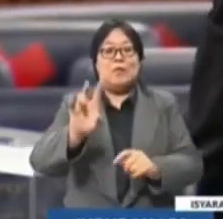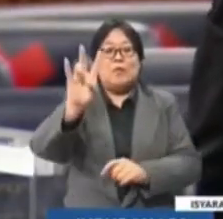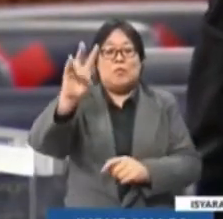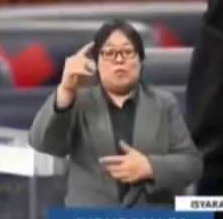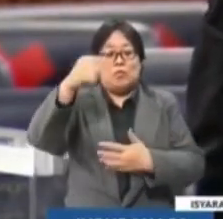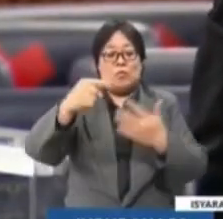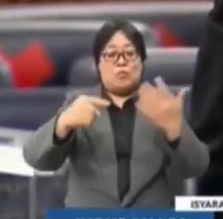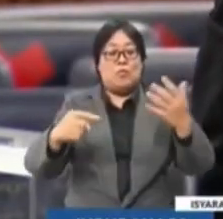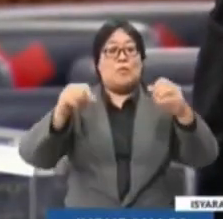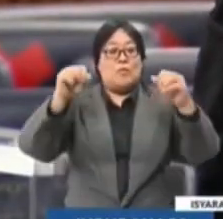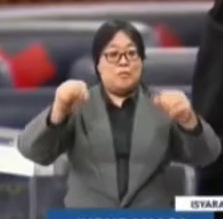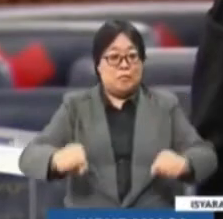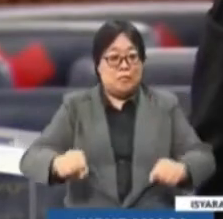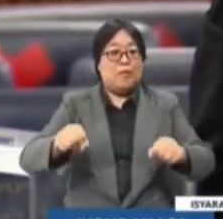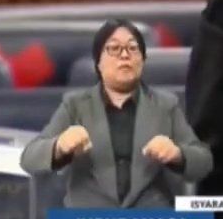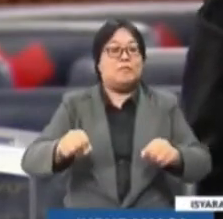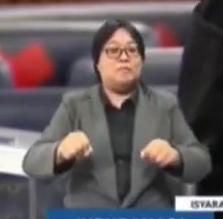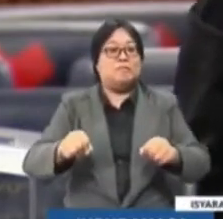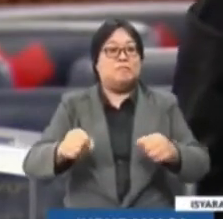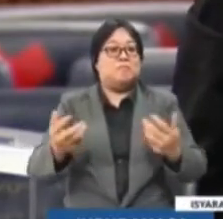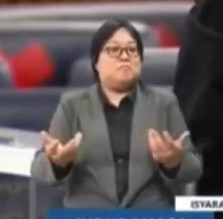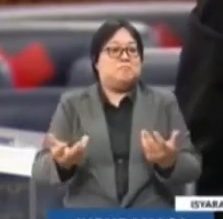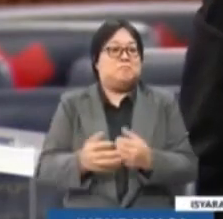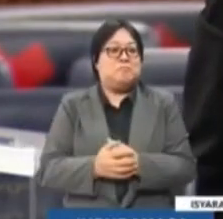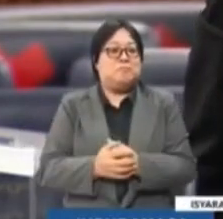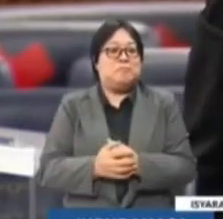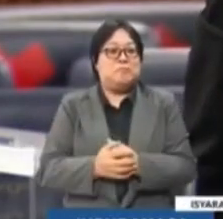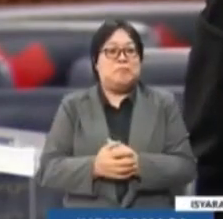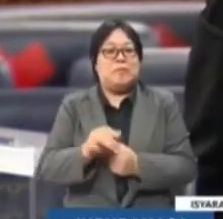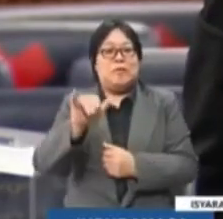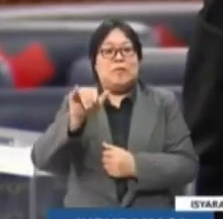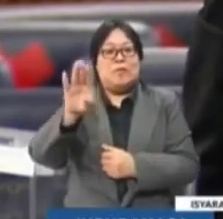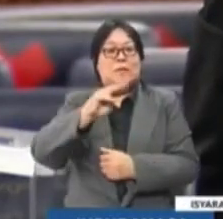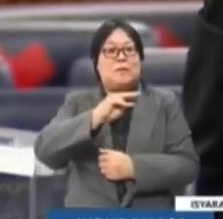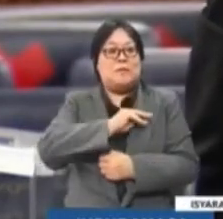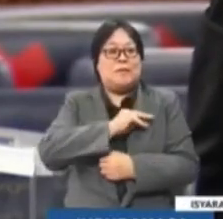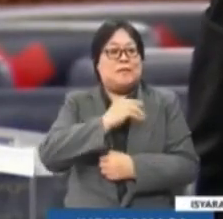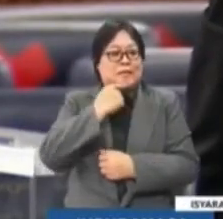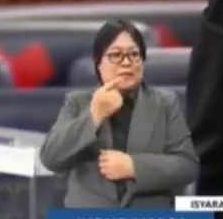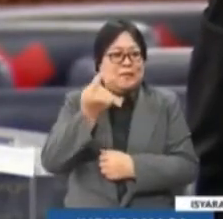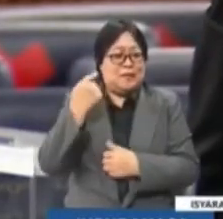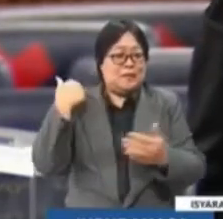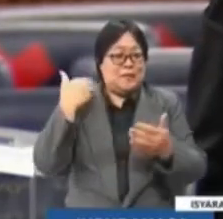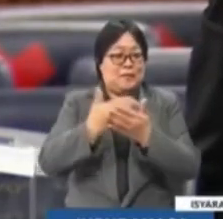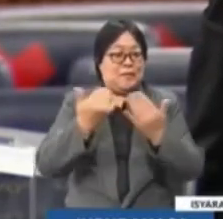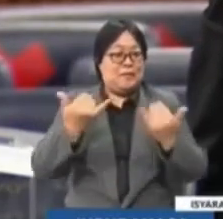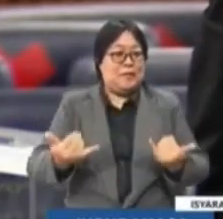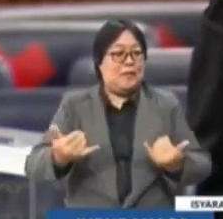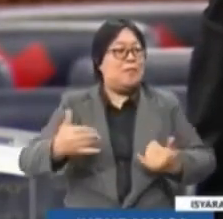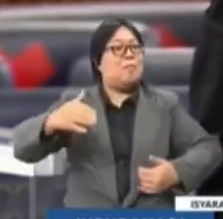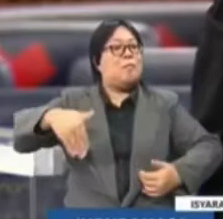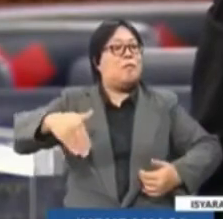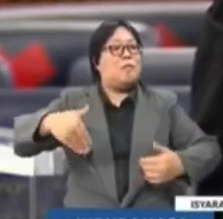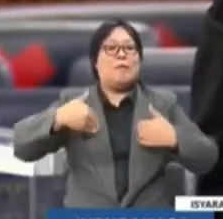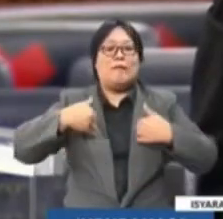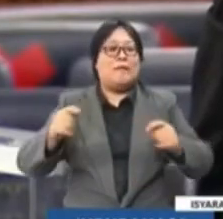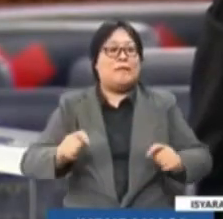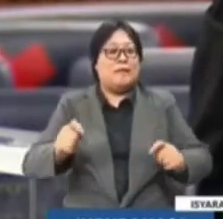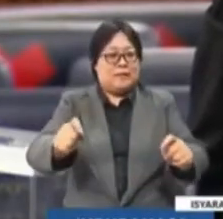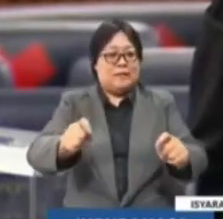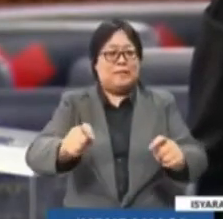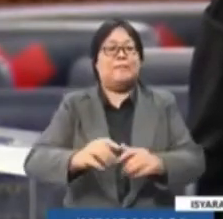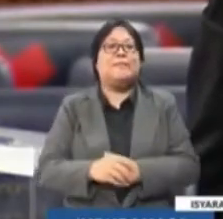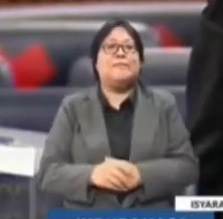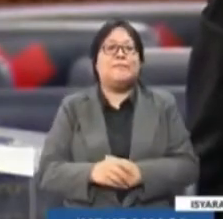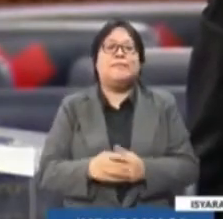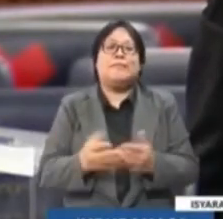7 hukuman tata tertib oleh dikenakan stand-by tanpa dimensi pun menyatakan bahwa sampai sekarang belum transparan tindakan